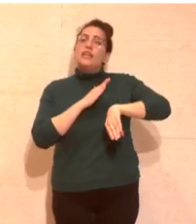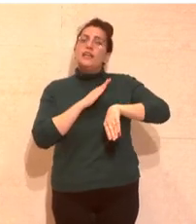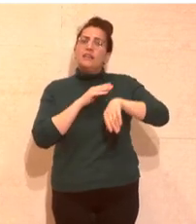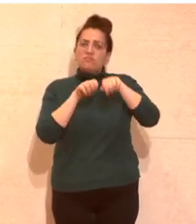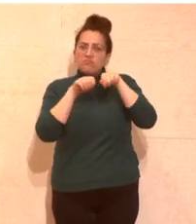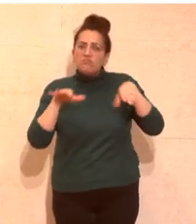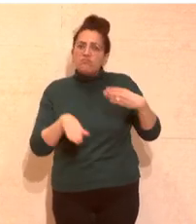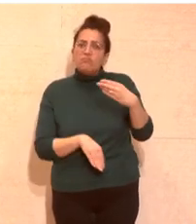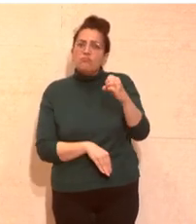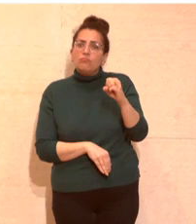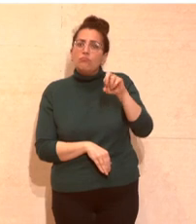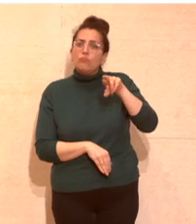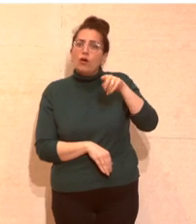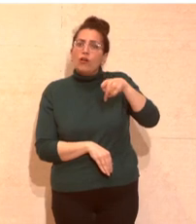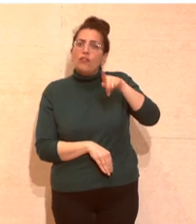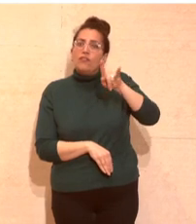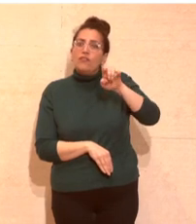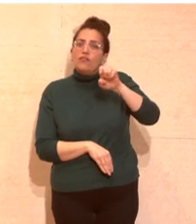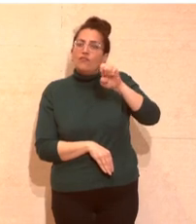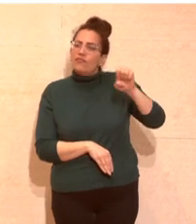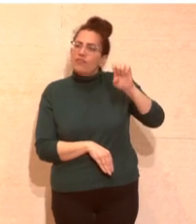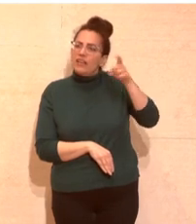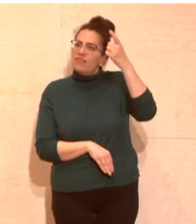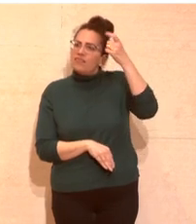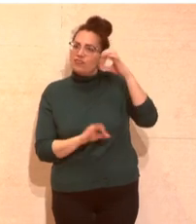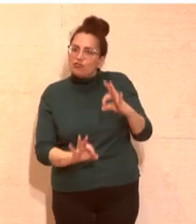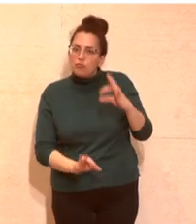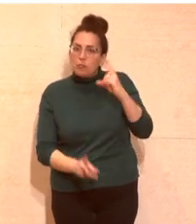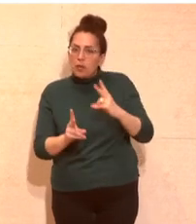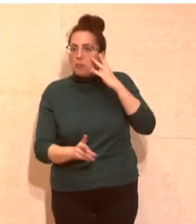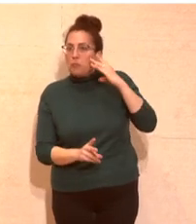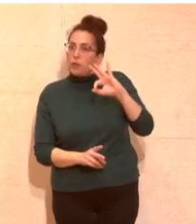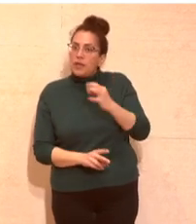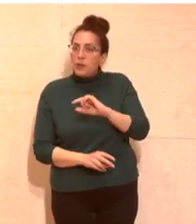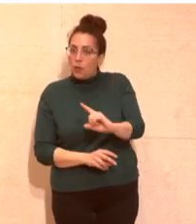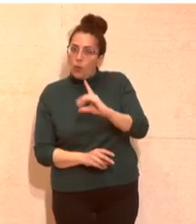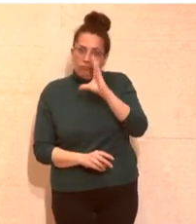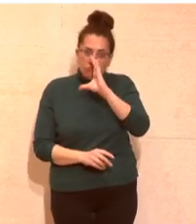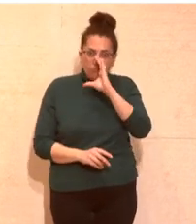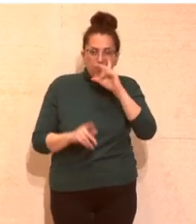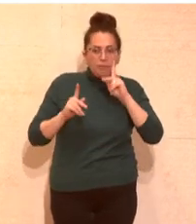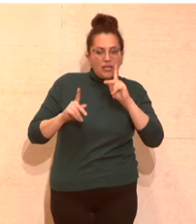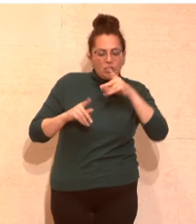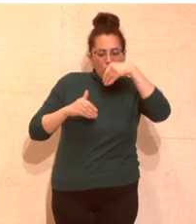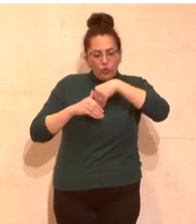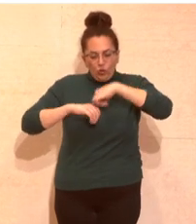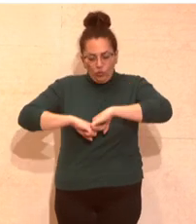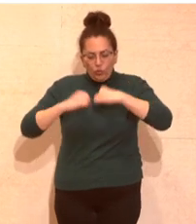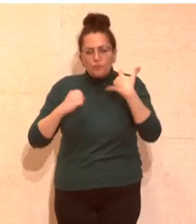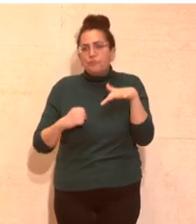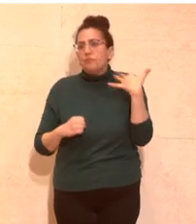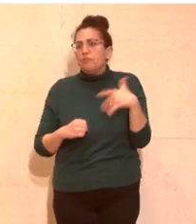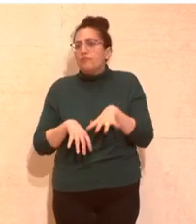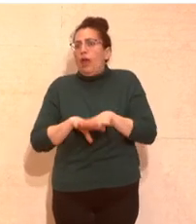aller voir sur internet, c'est un site qui est extrêmement riche, notamment en contenu pédagogique sur le sommeil. Merci beaucoup Sylvie de ta